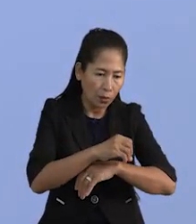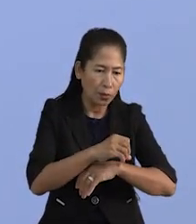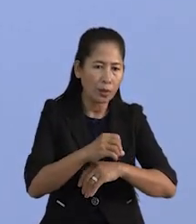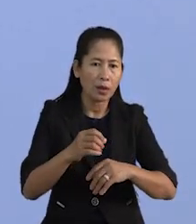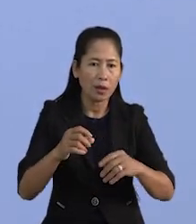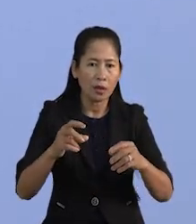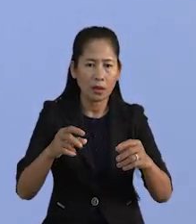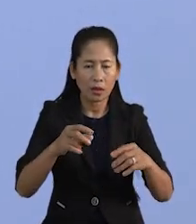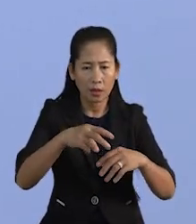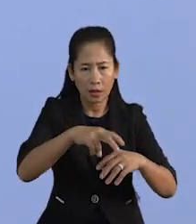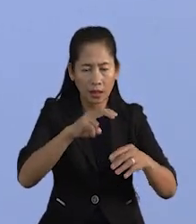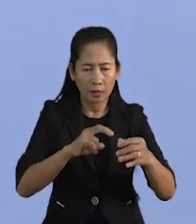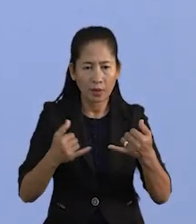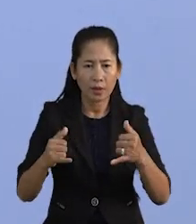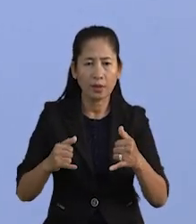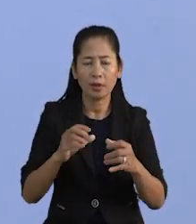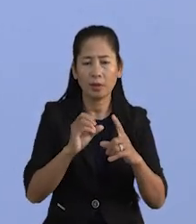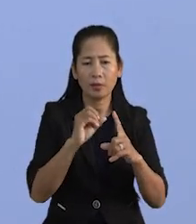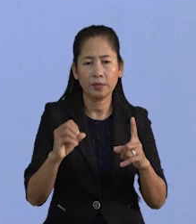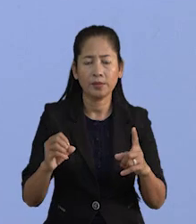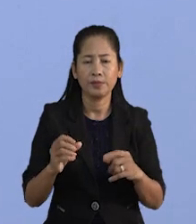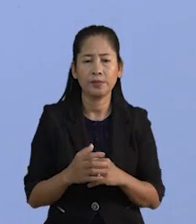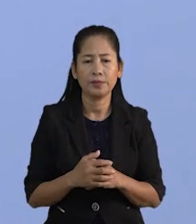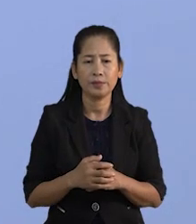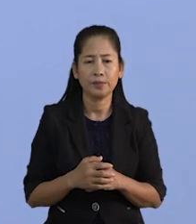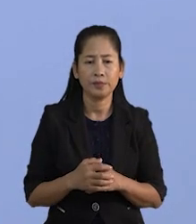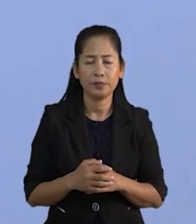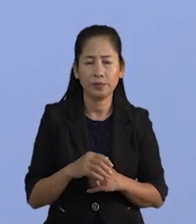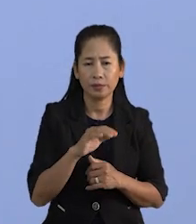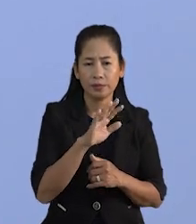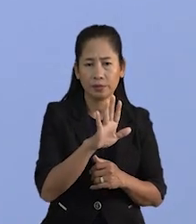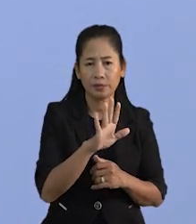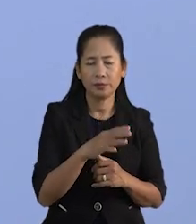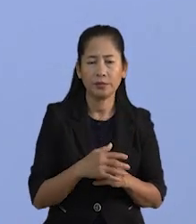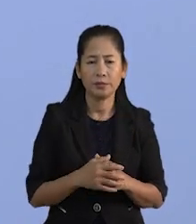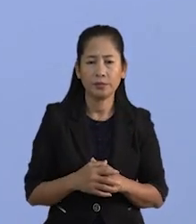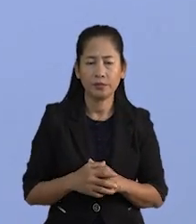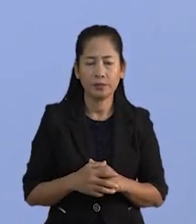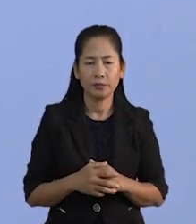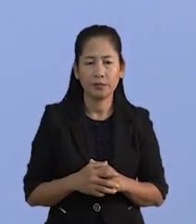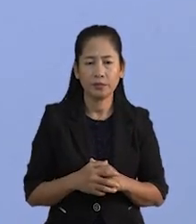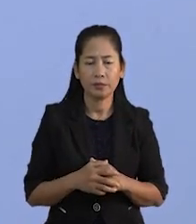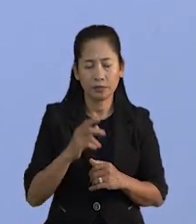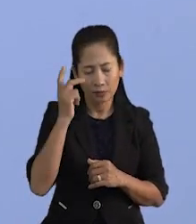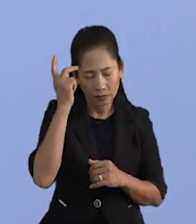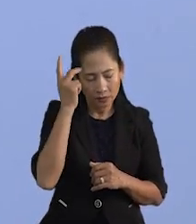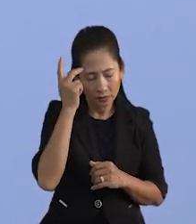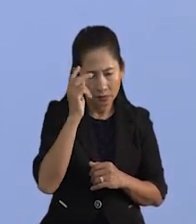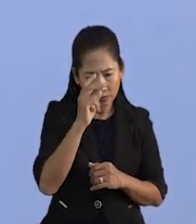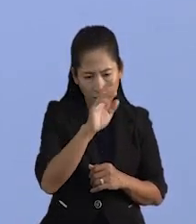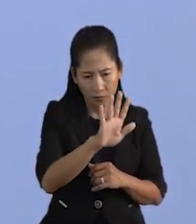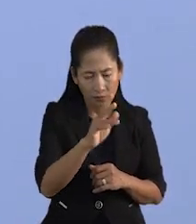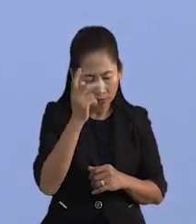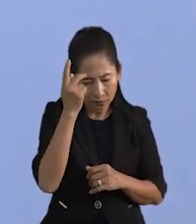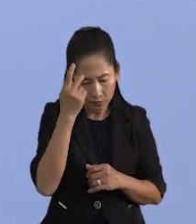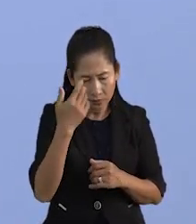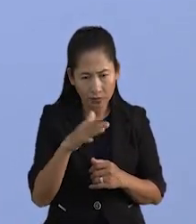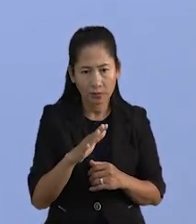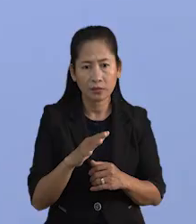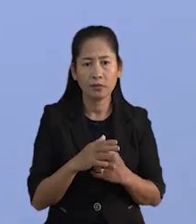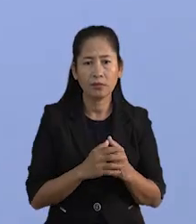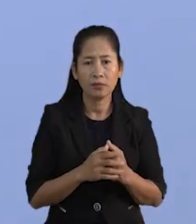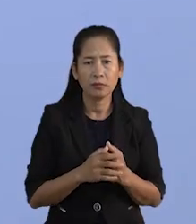ស្លាប់មេបាទលបាស់ណាមួយជាលបាស់លេខរៀងទី5បាទលោកគ្រូគិតថាកូនបានគិតរួចរាល់ហើយណាអញ្ចឹង